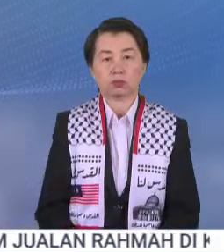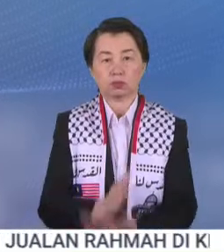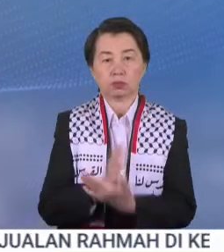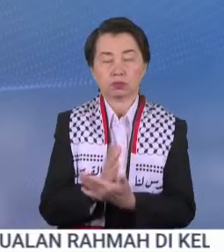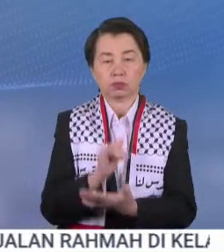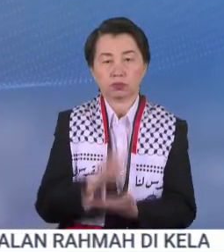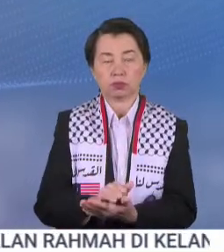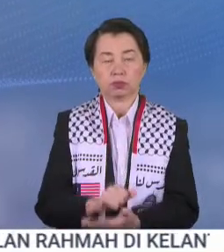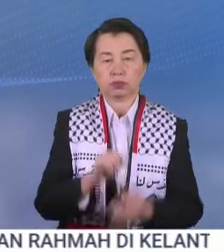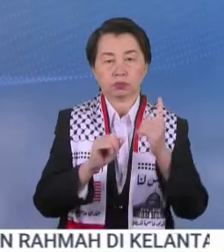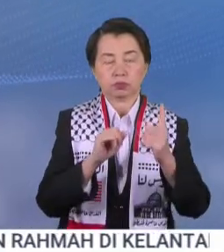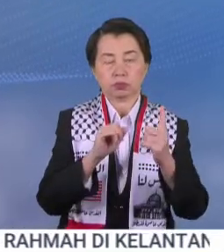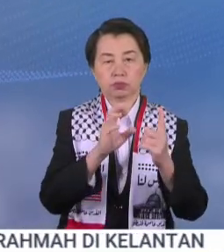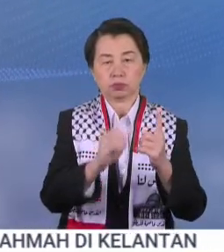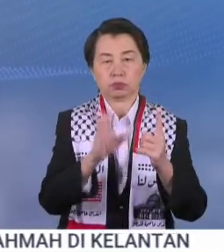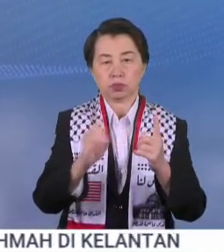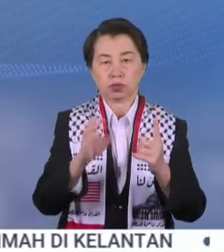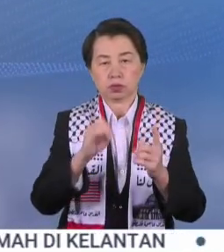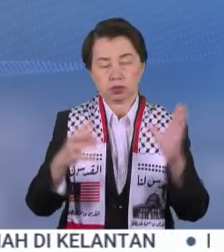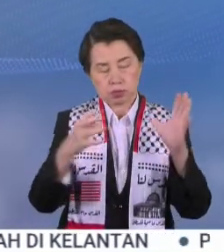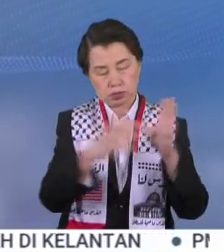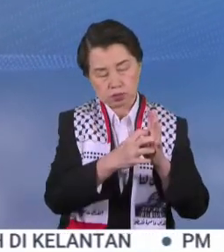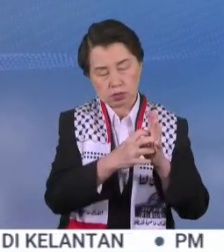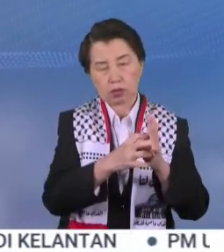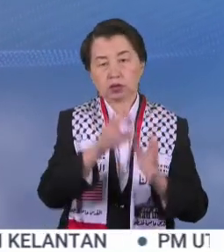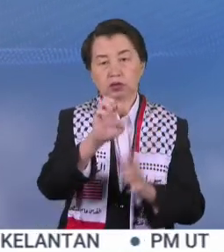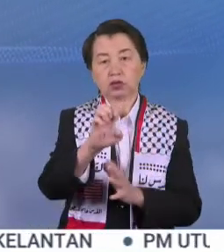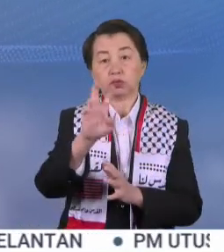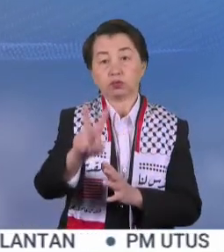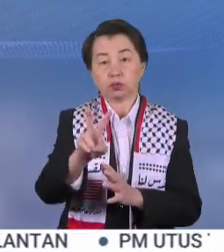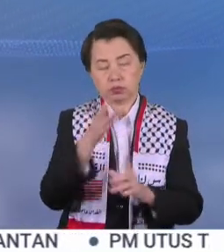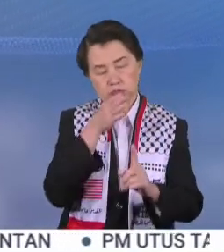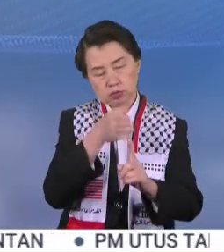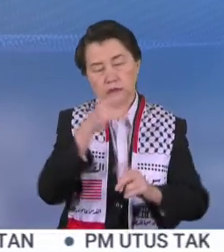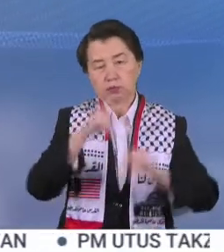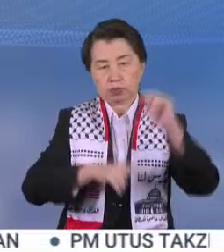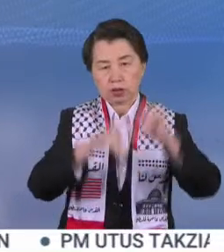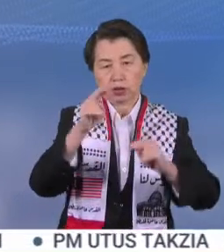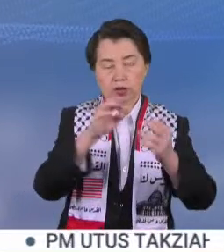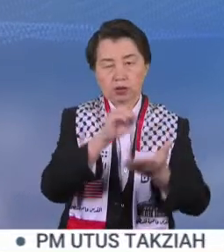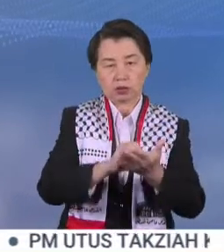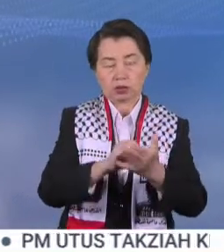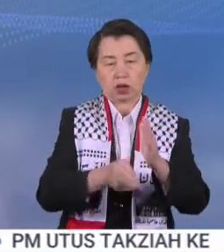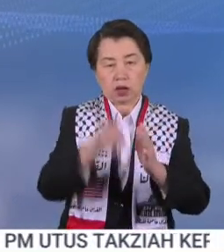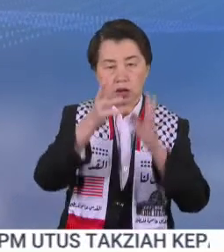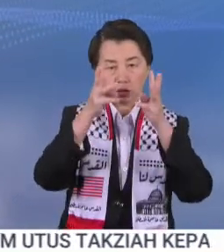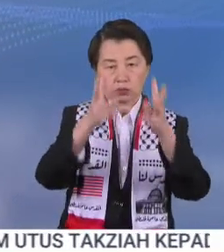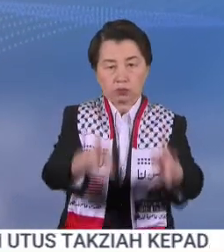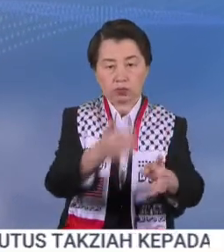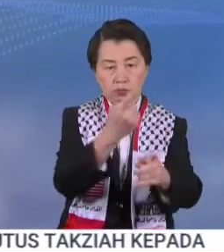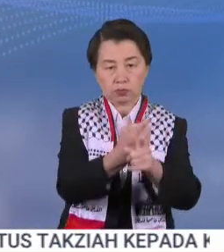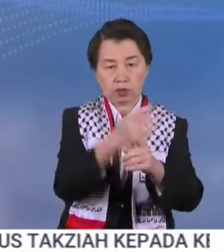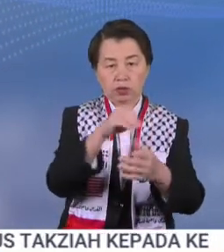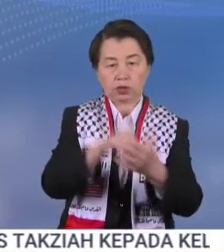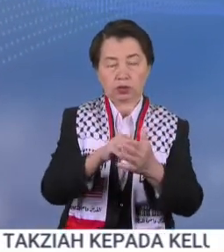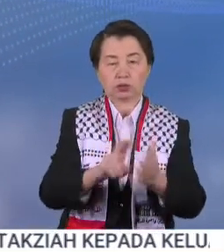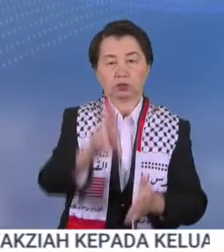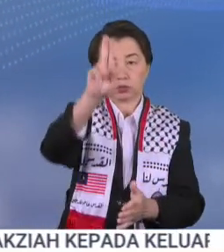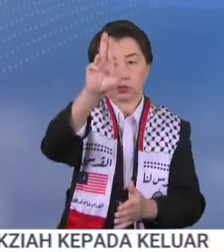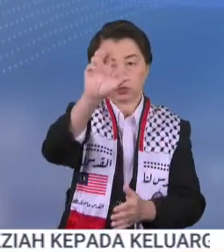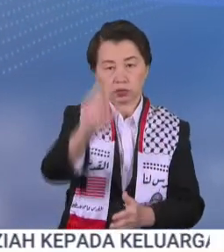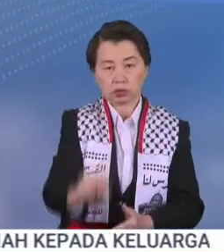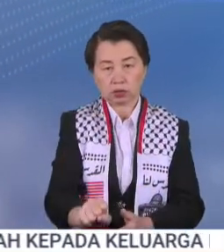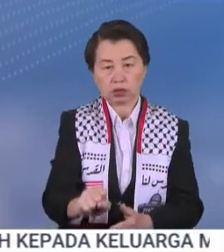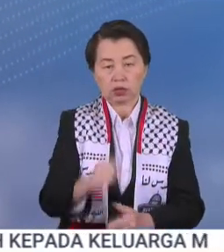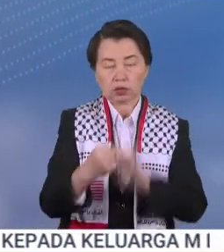Sementara itu, 100 poin pengecas kenderaan elektrik EV disasar dibina di Lebuh Raya Betul, khususnya di Lebuh Raya Utara